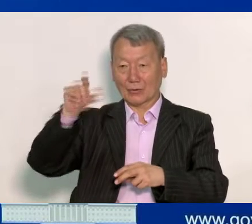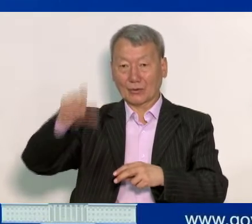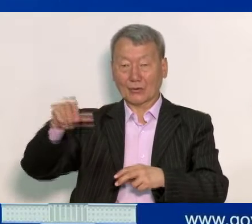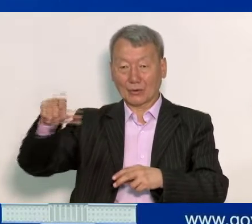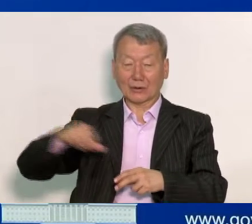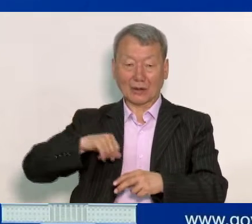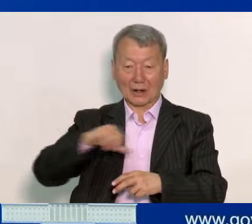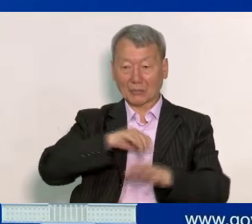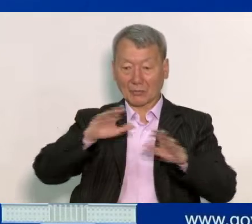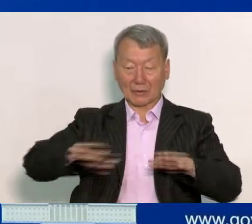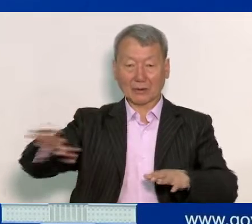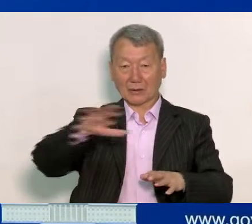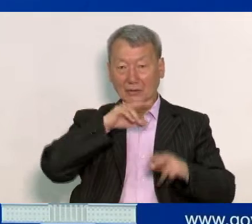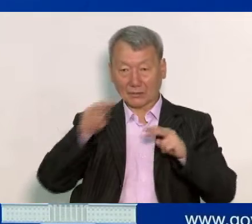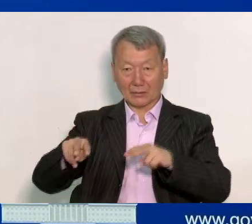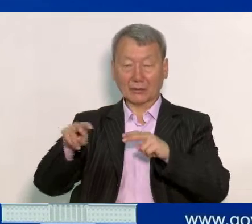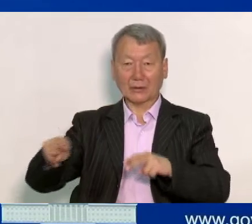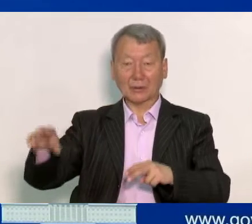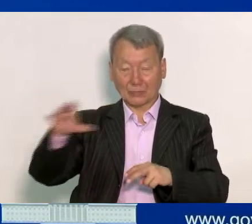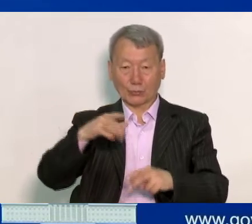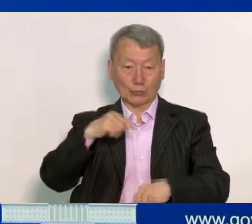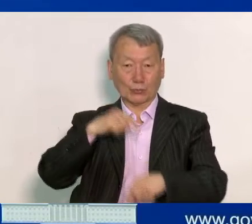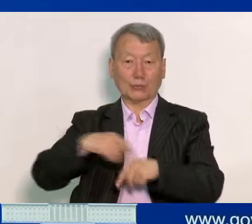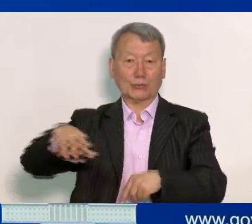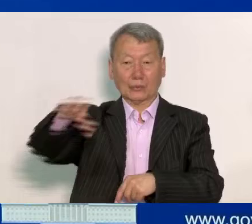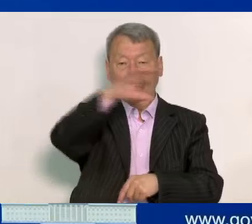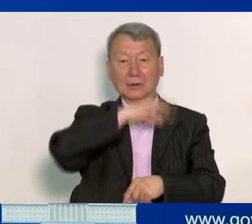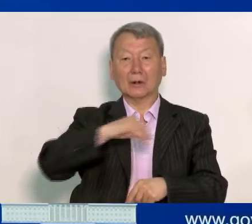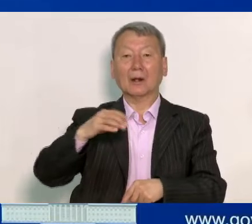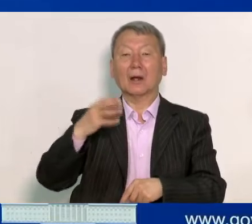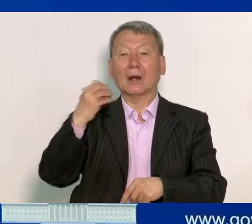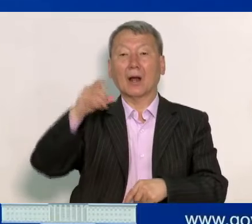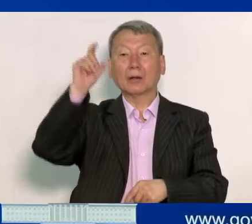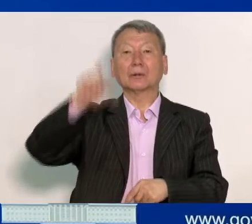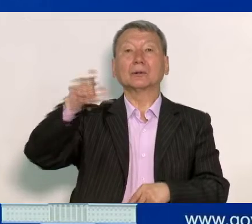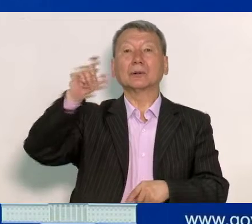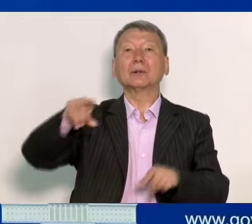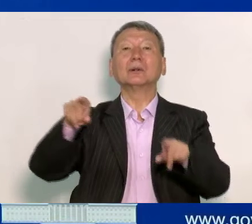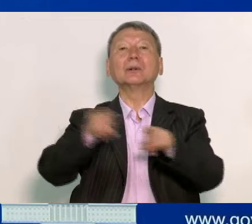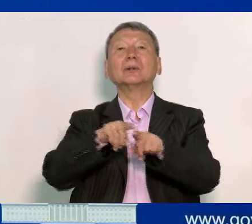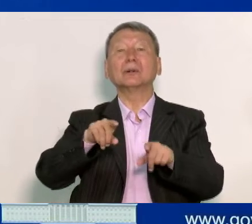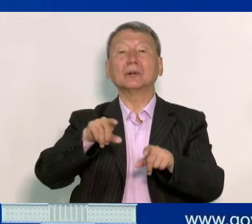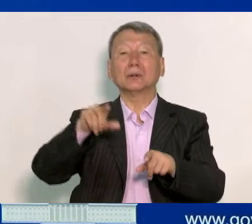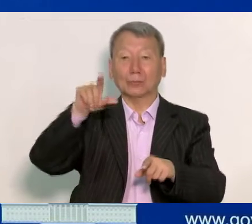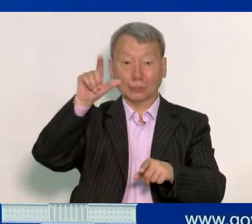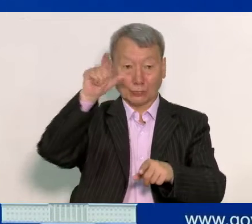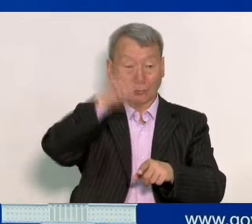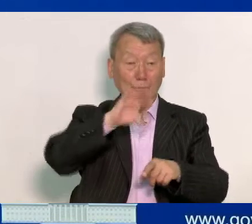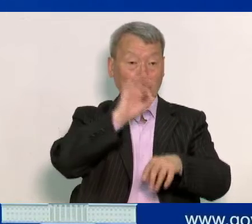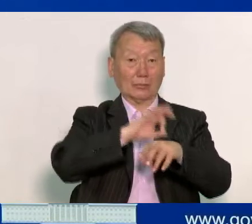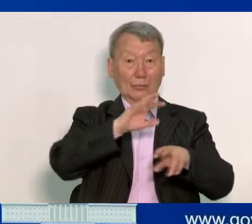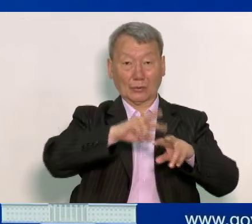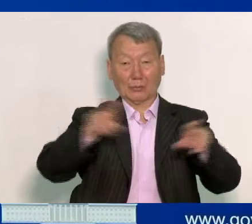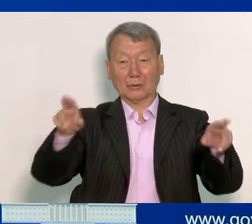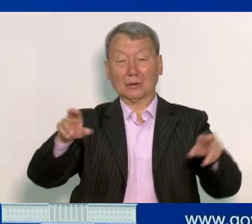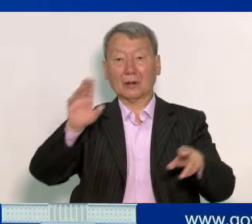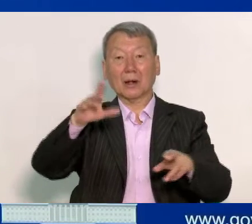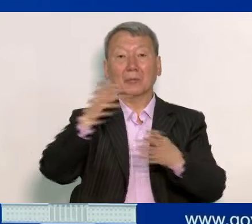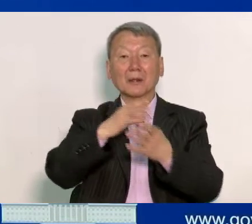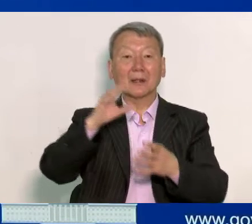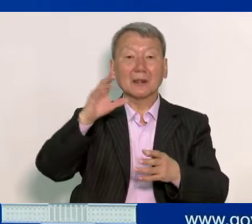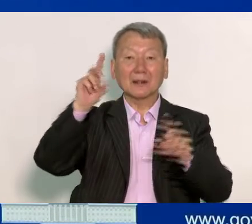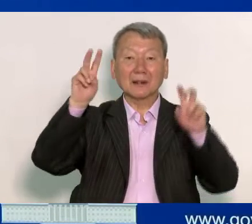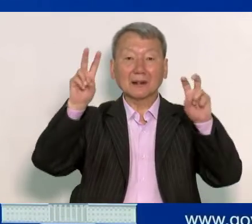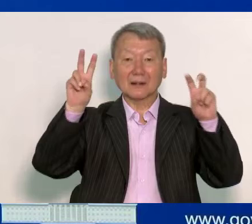жарандарыбыз өзү жер жерлерде карап атса керек, сезип атса керек. Ал эми жанагы адамга жуга турган дагы оорулар болот. Мисалы Сибирь